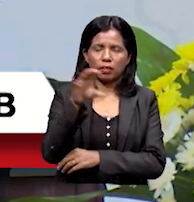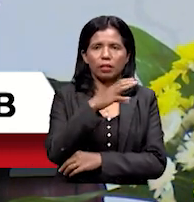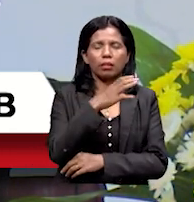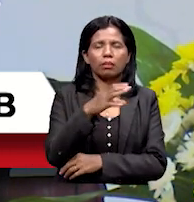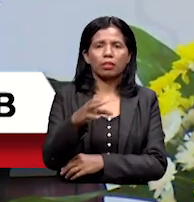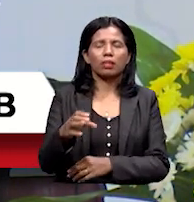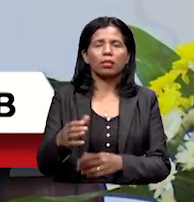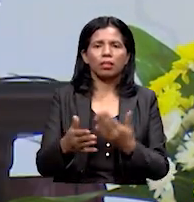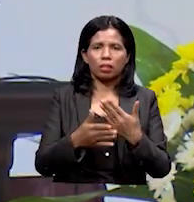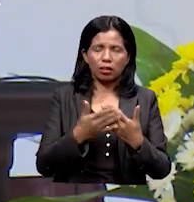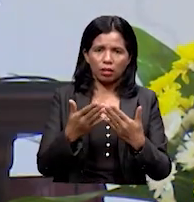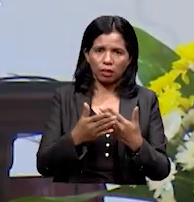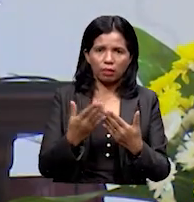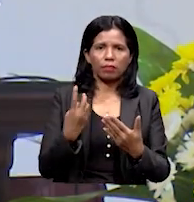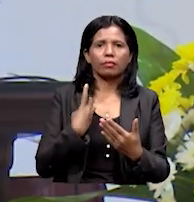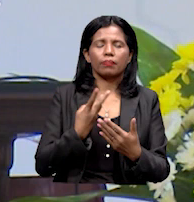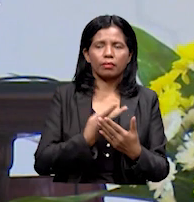ga simplesmente ita dengan kata